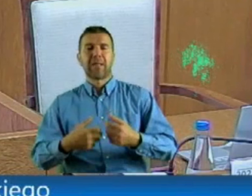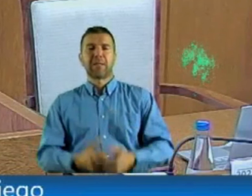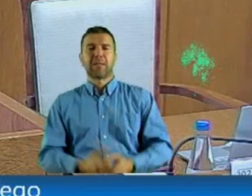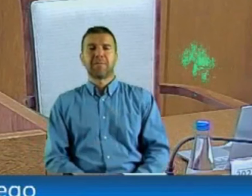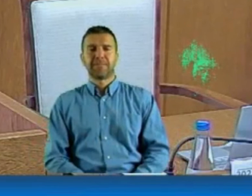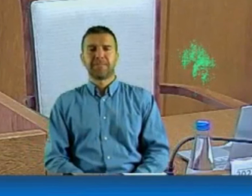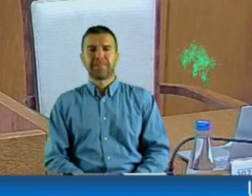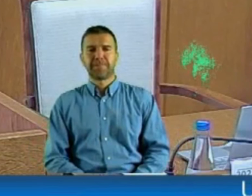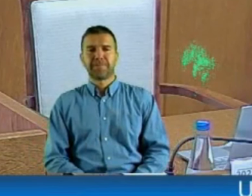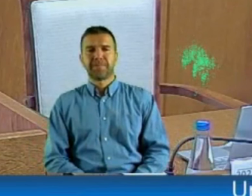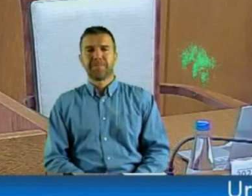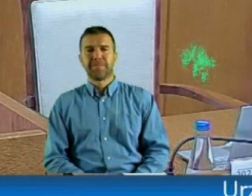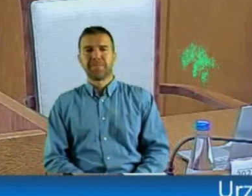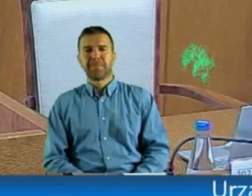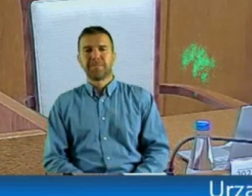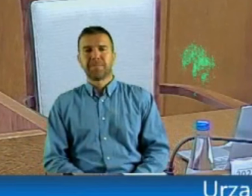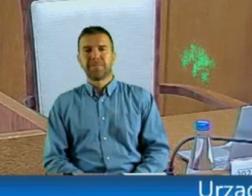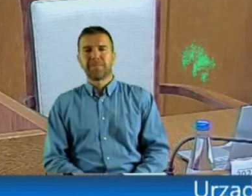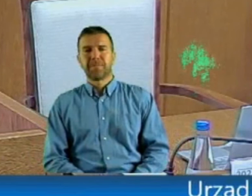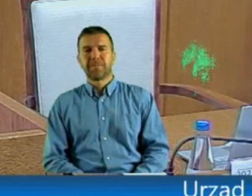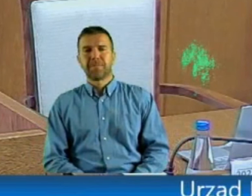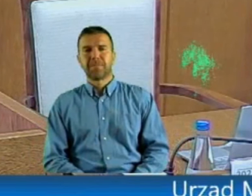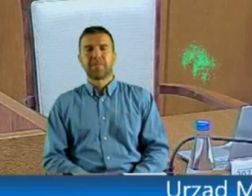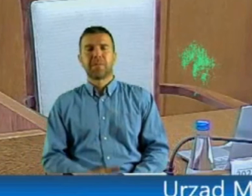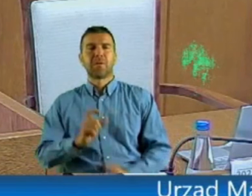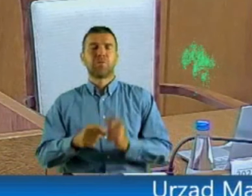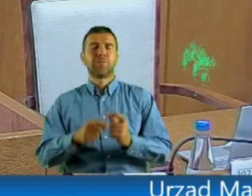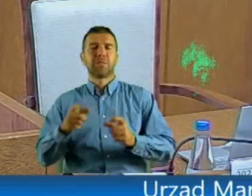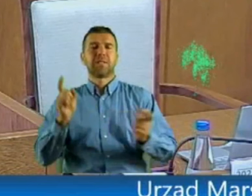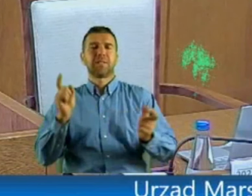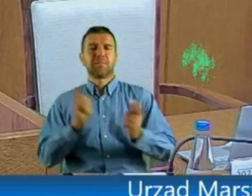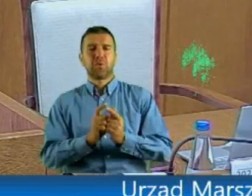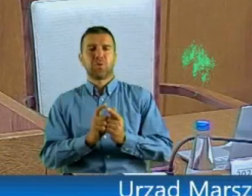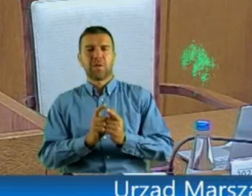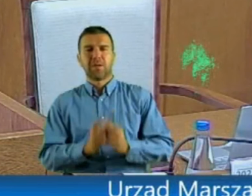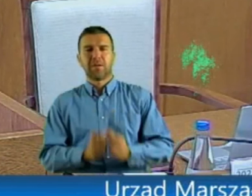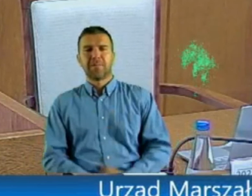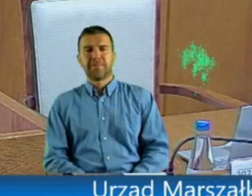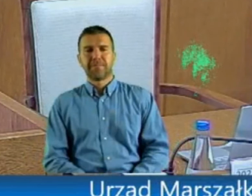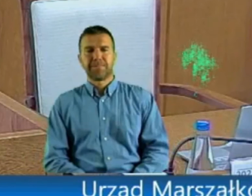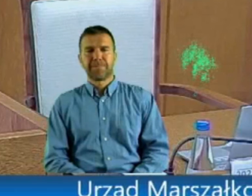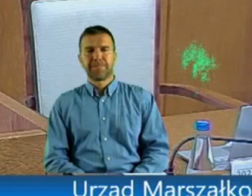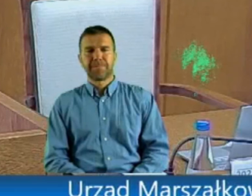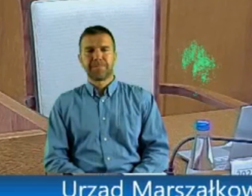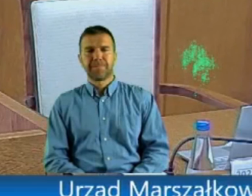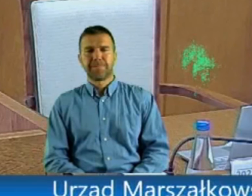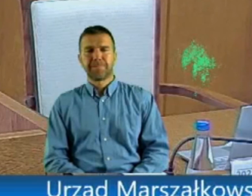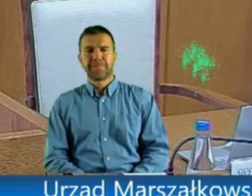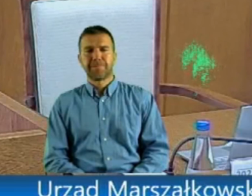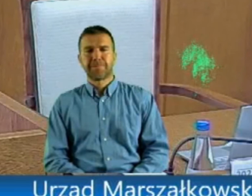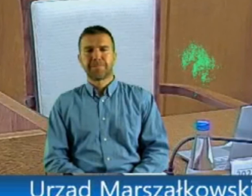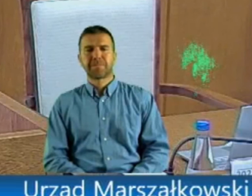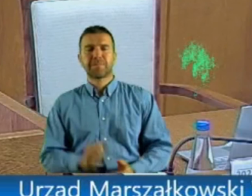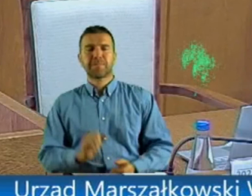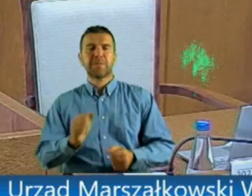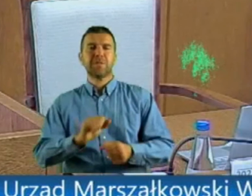w takim spotkaniu. Moglibyśmy robić cykl spotkań, szkoleń dla członków